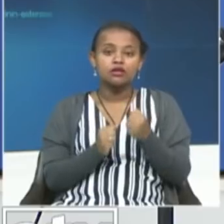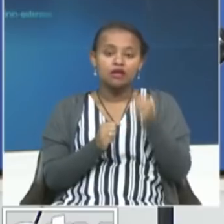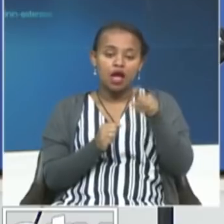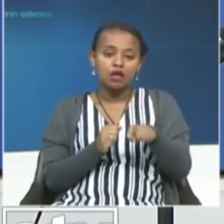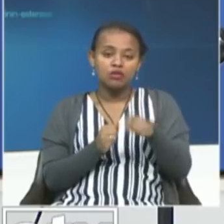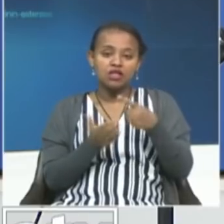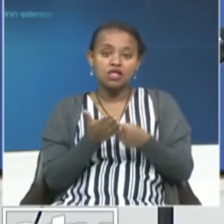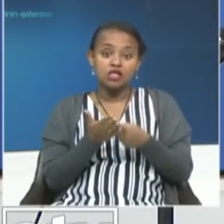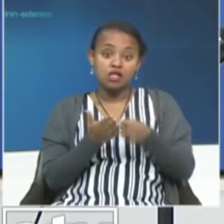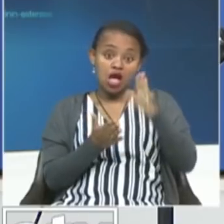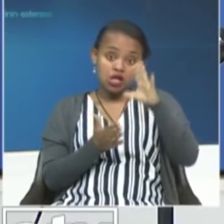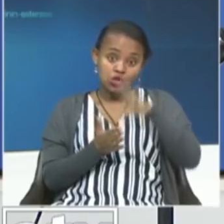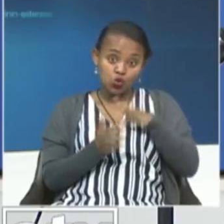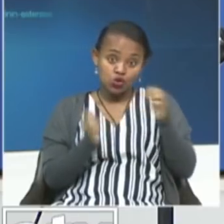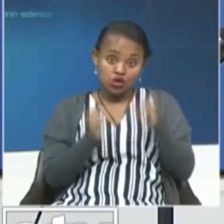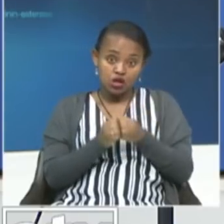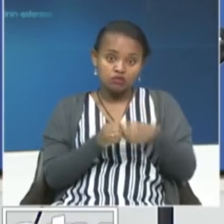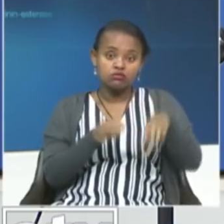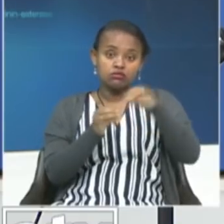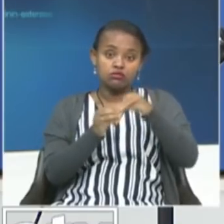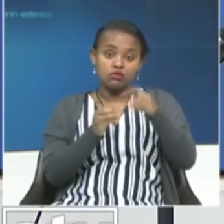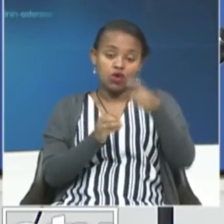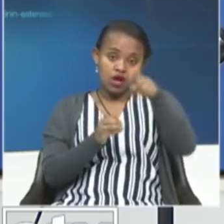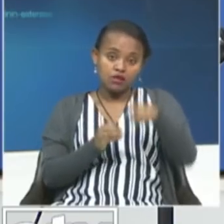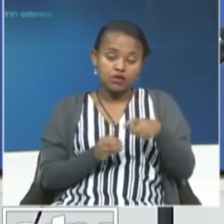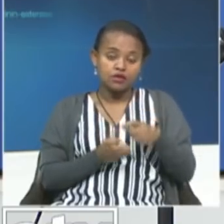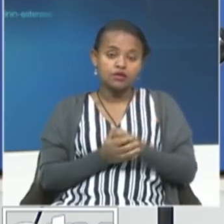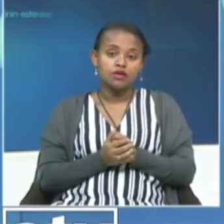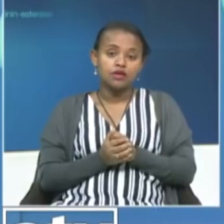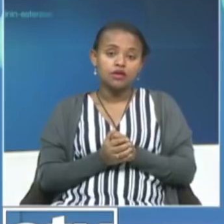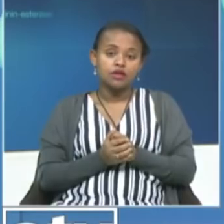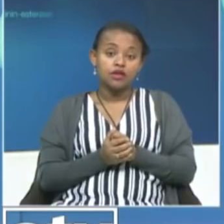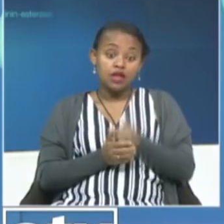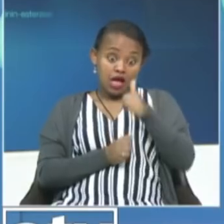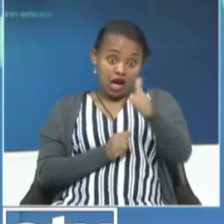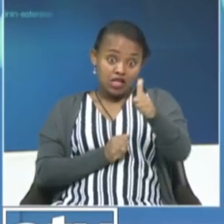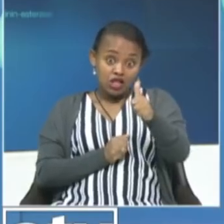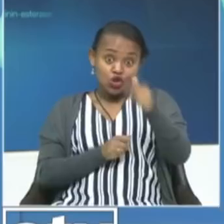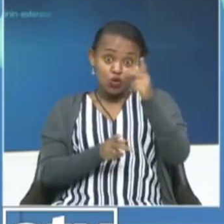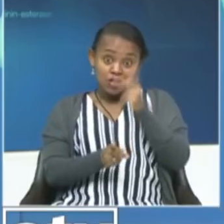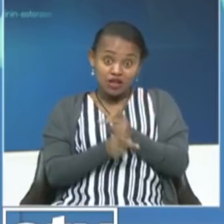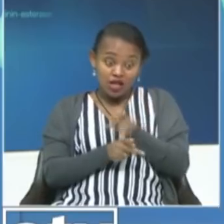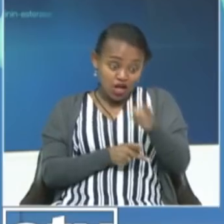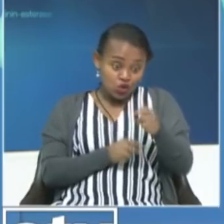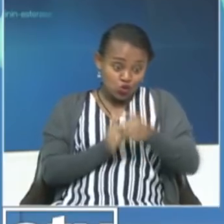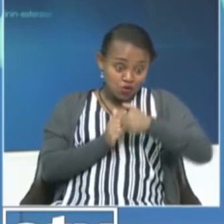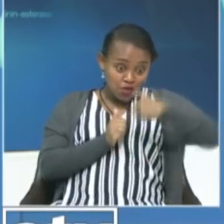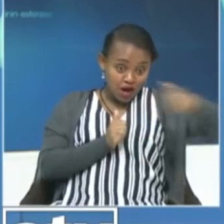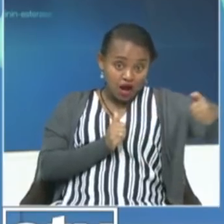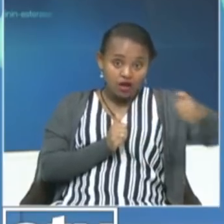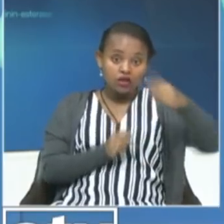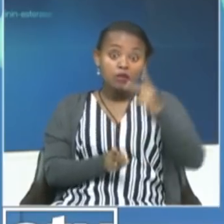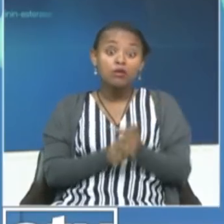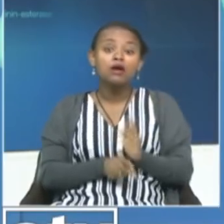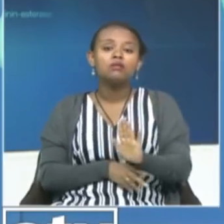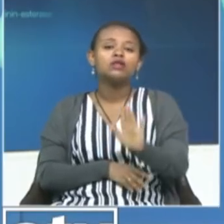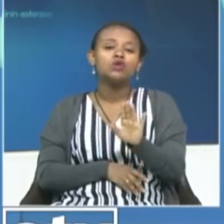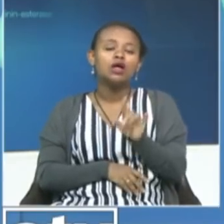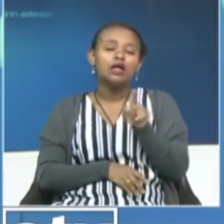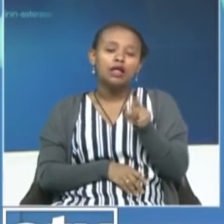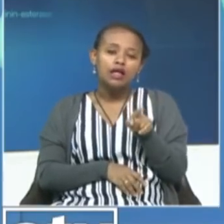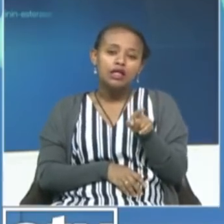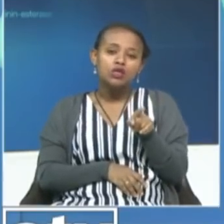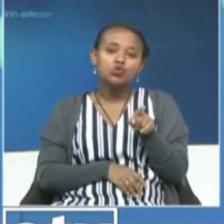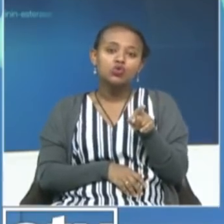መሆን ይኖርበታል ማለት ይቻላል። አዎ እንግዲህ እነዚህ አይራሳቸውን መጠበቅ እነሱ መራቂ ይጠበቃቸዋል ማለት ነው። እነሱም